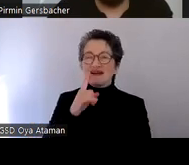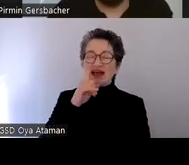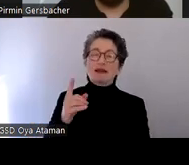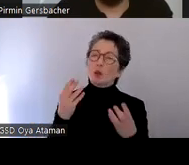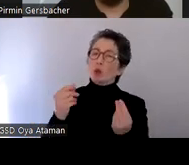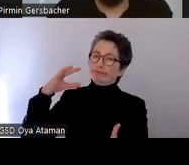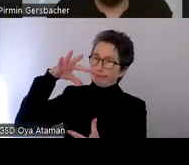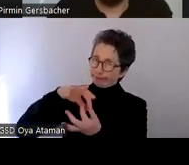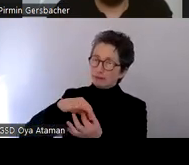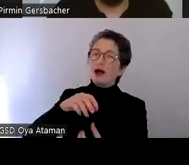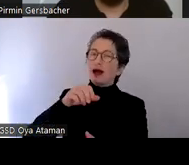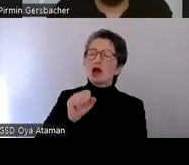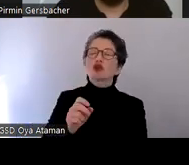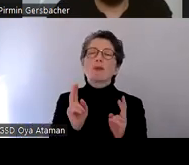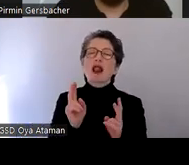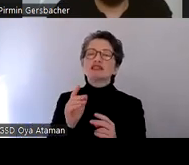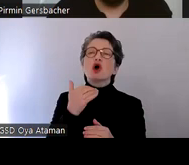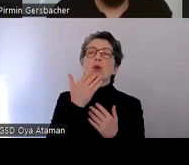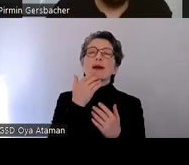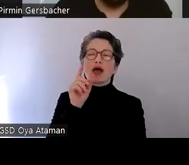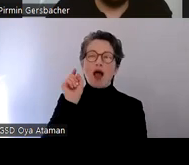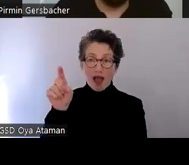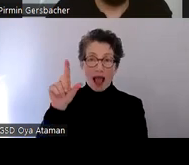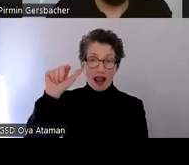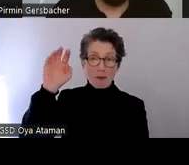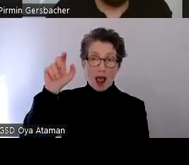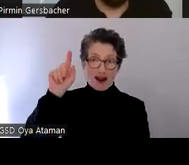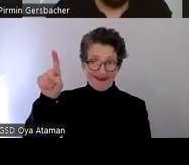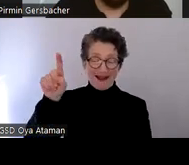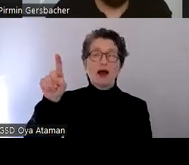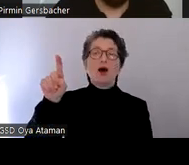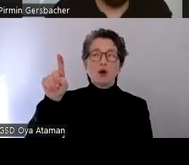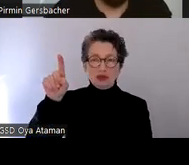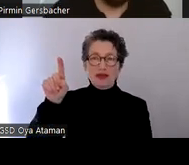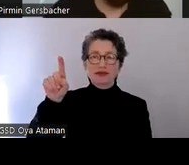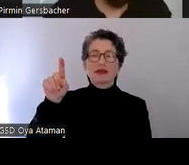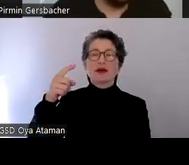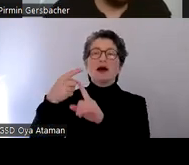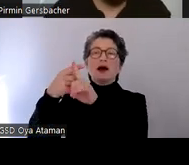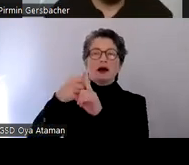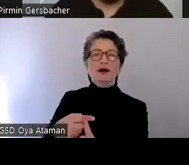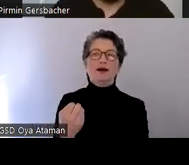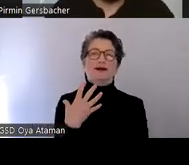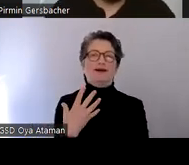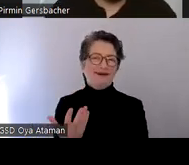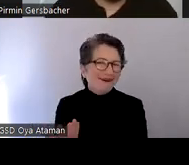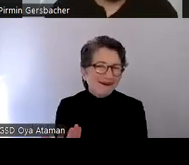dieses Kommentare, kann man draufklicken, also auf das Label. Und der Fokus wird direkt reingesetzt, also hat eigentlich nur Vorteile.